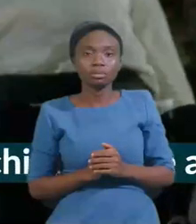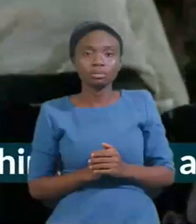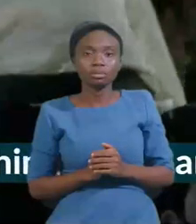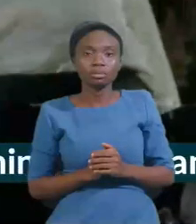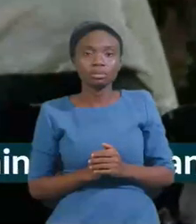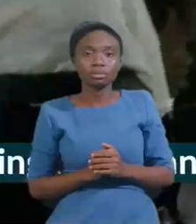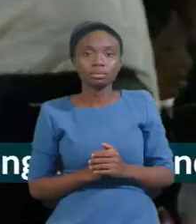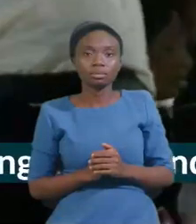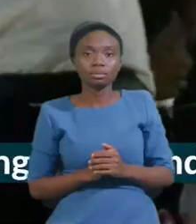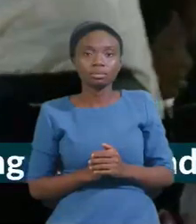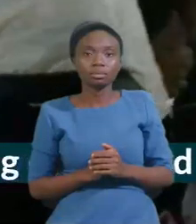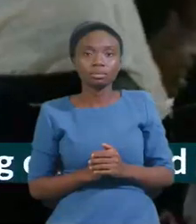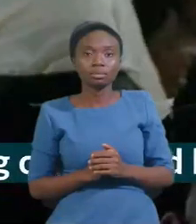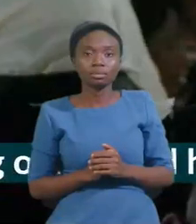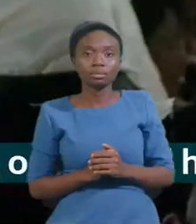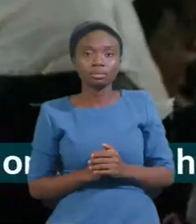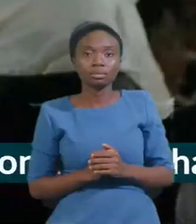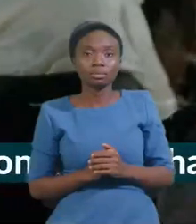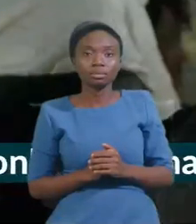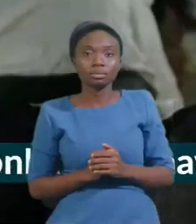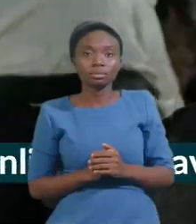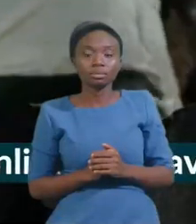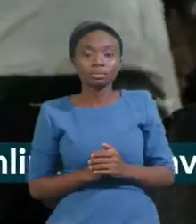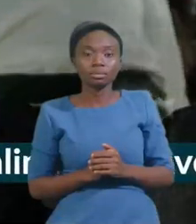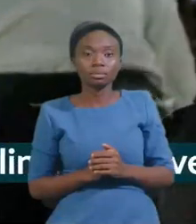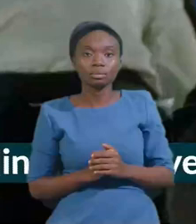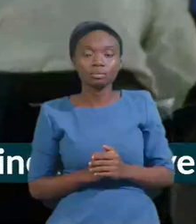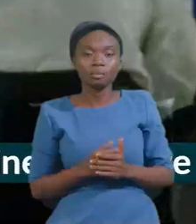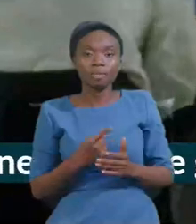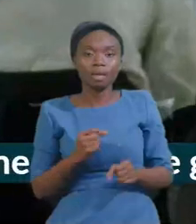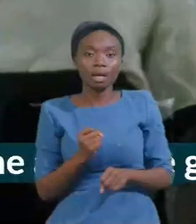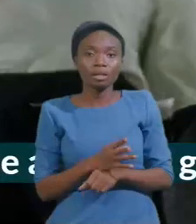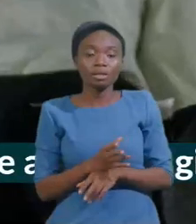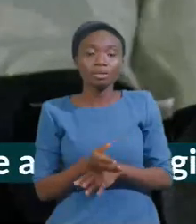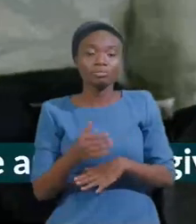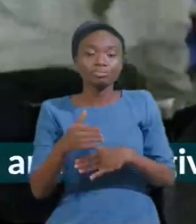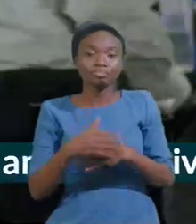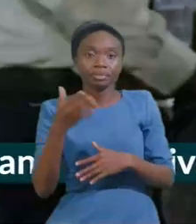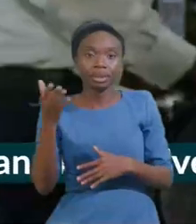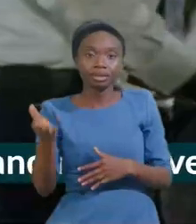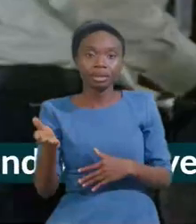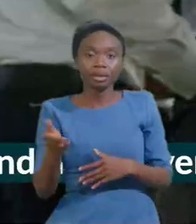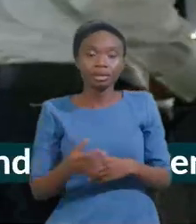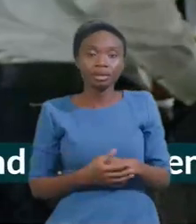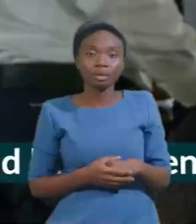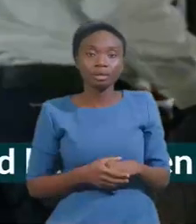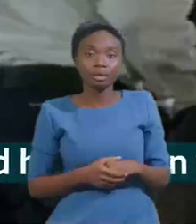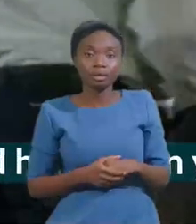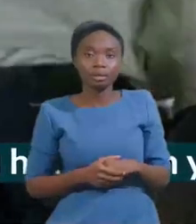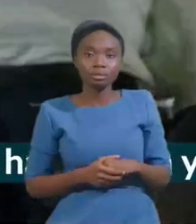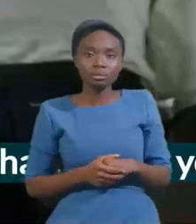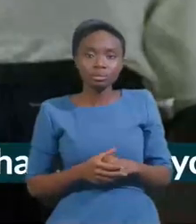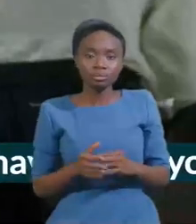The counselors behind there. Les conseillers là-bas derrière. Please take